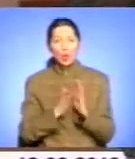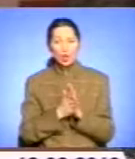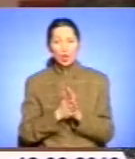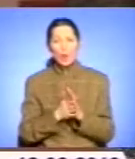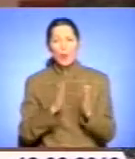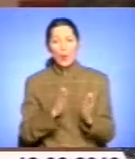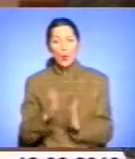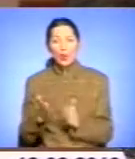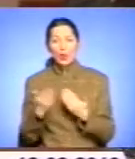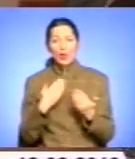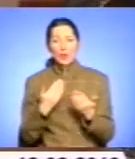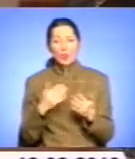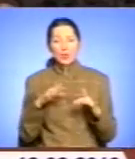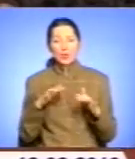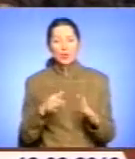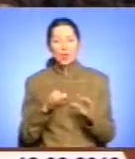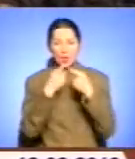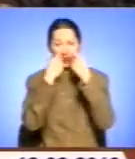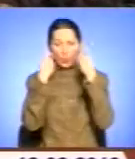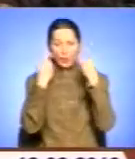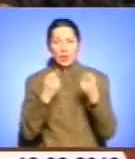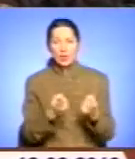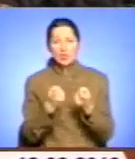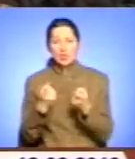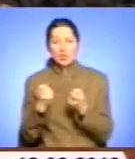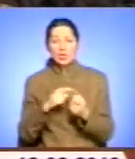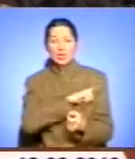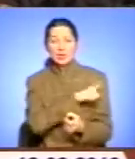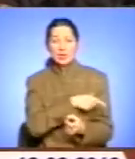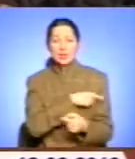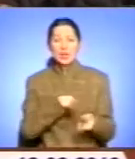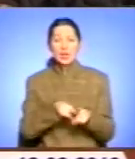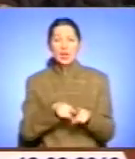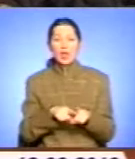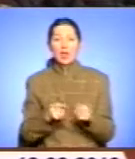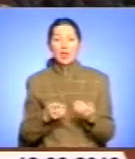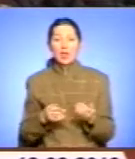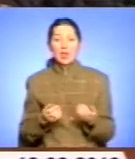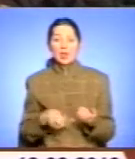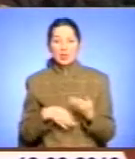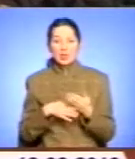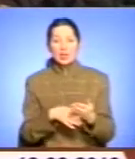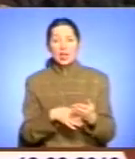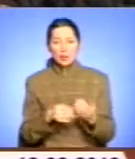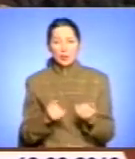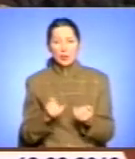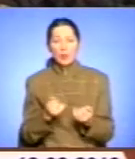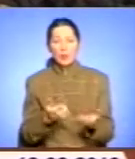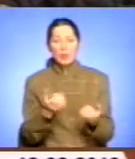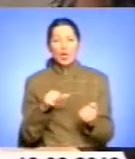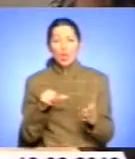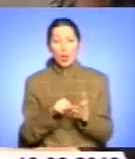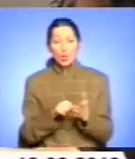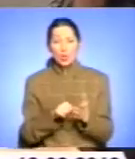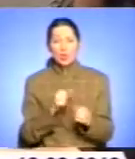взаємодії, інформування та задіяння наявних сил і засобів. У навчанні брали участь співробітники обласних управлінь Служби безпеки